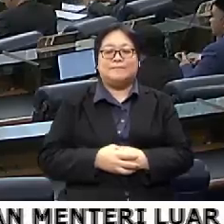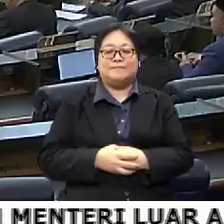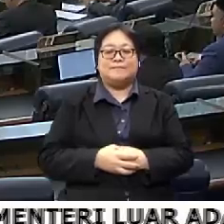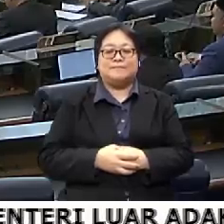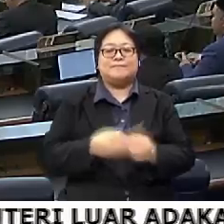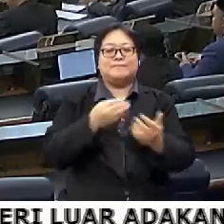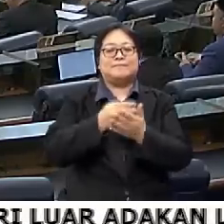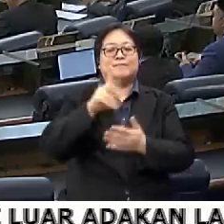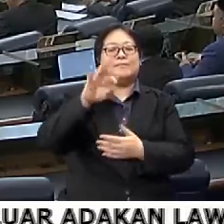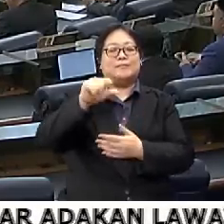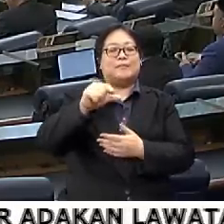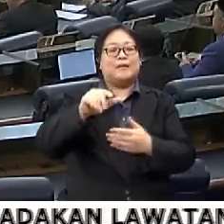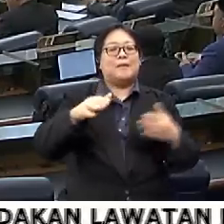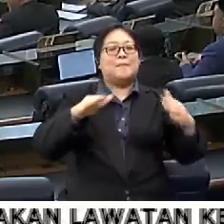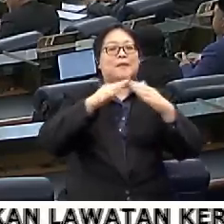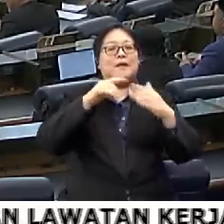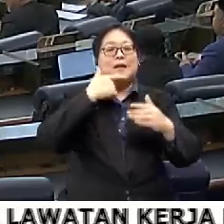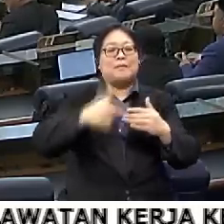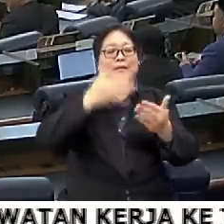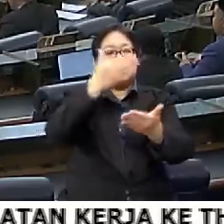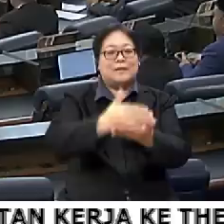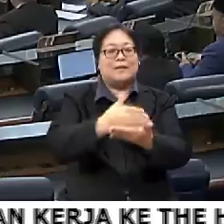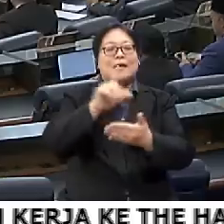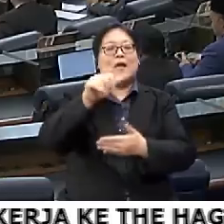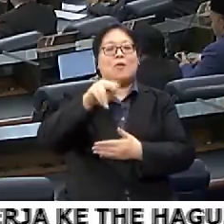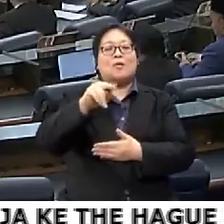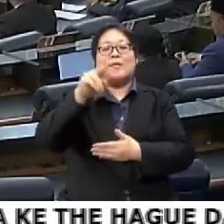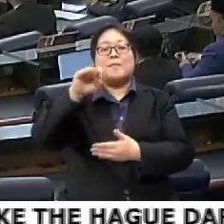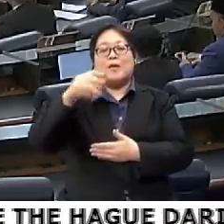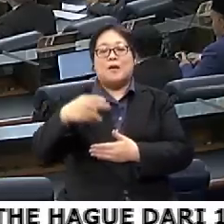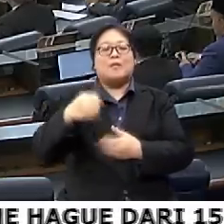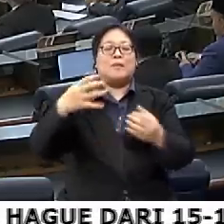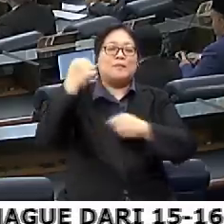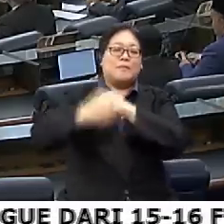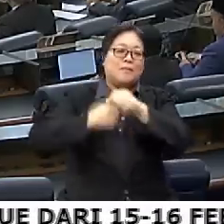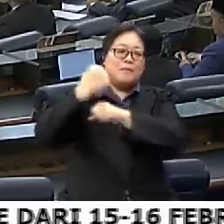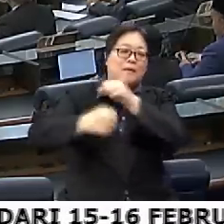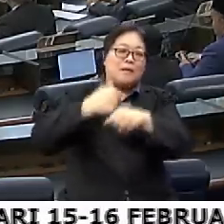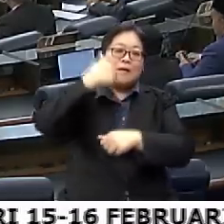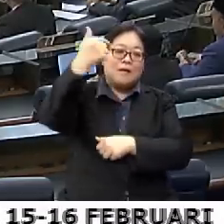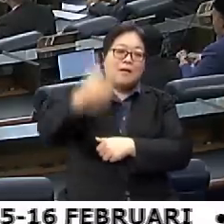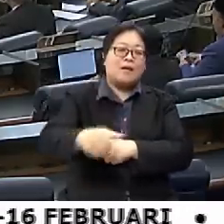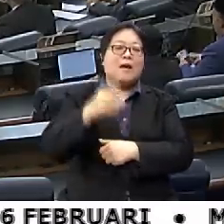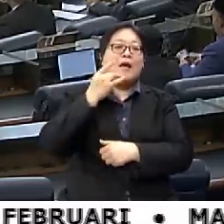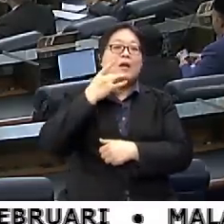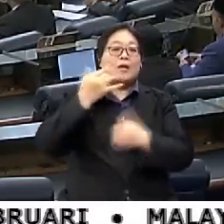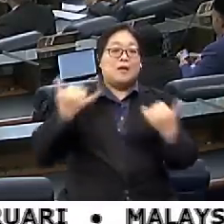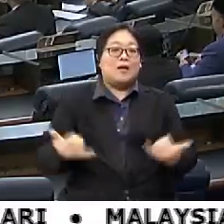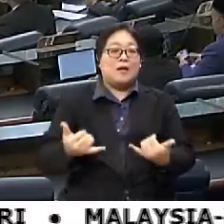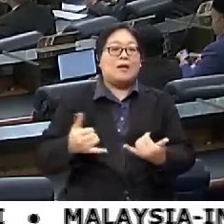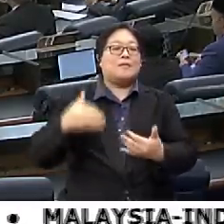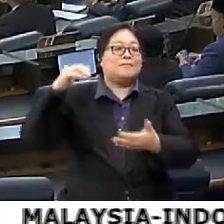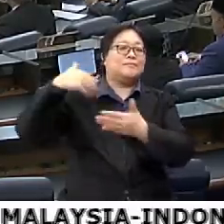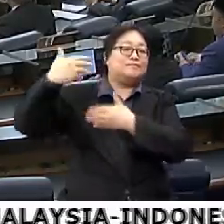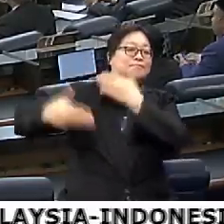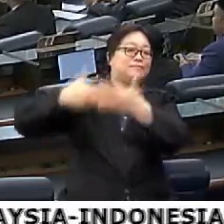Beli kebarung di Pekan Lama, singgah minum di Alun Merah. Sudah berpuluh tahun lamanya, Alustar kini menempa